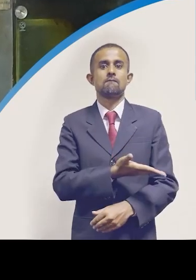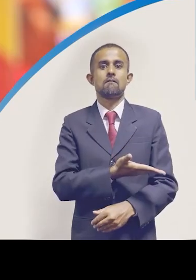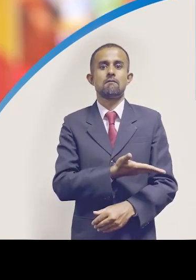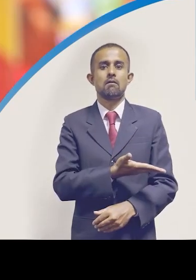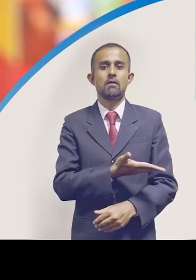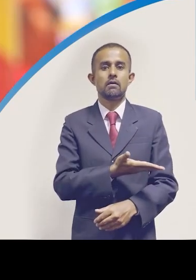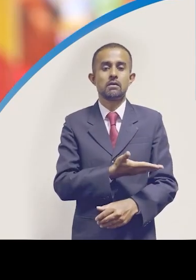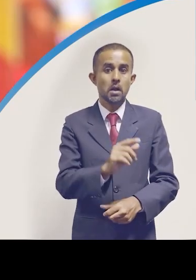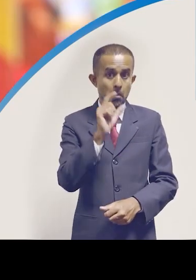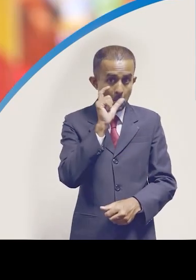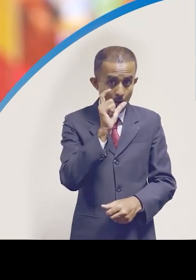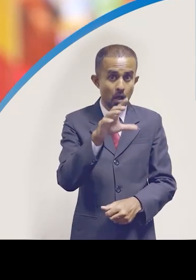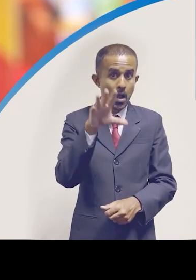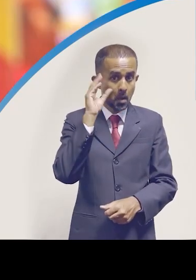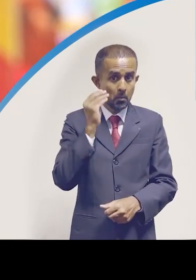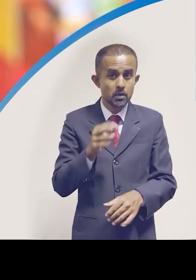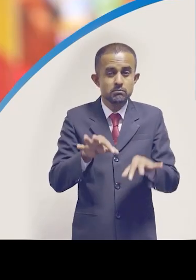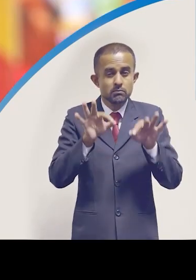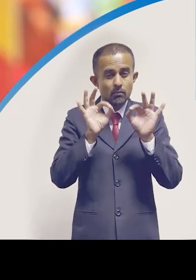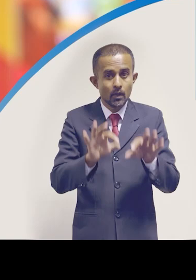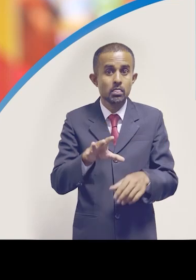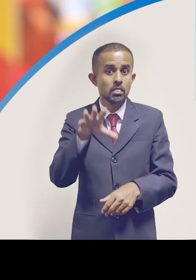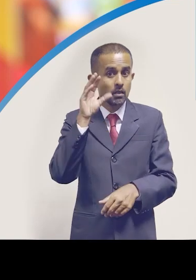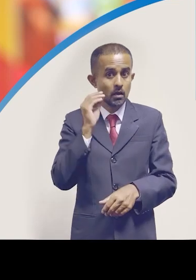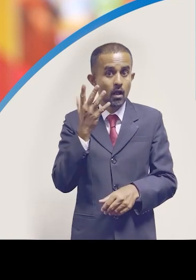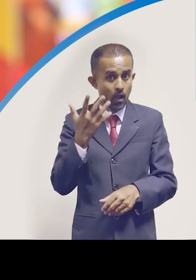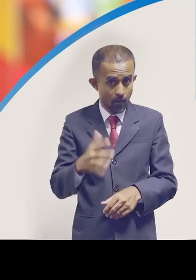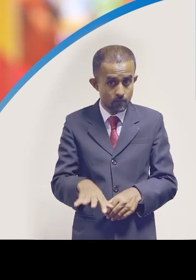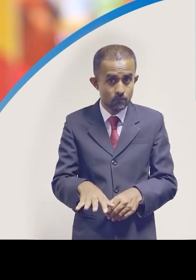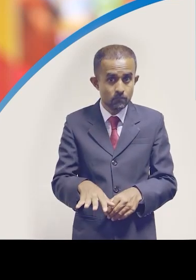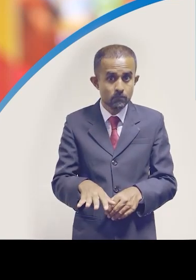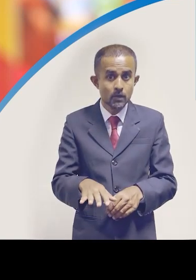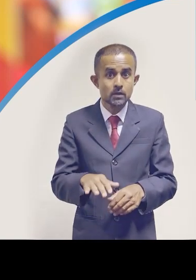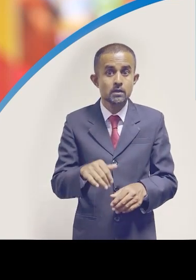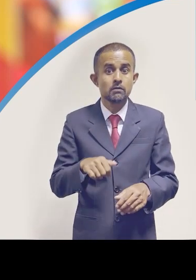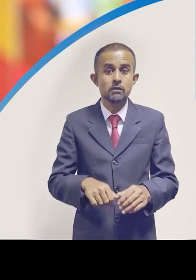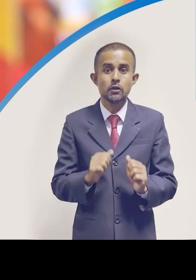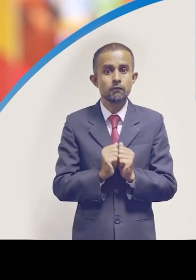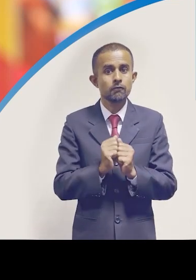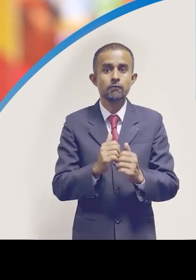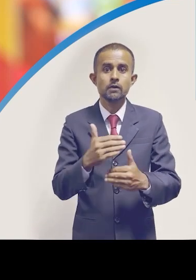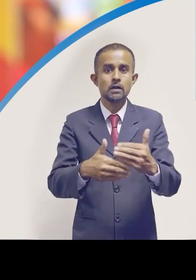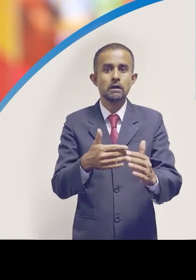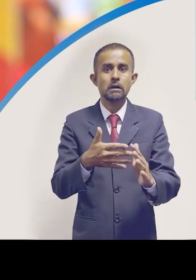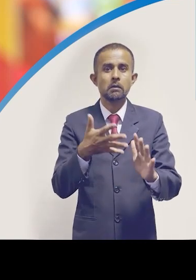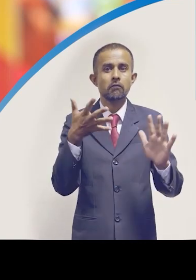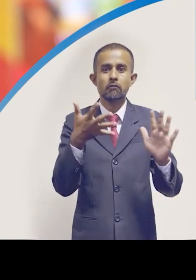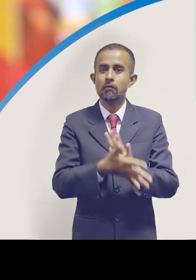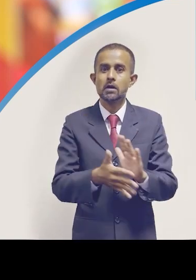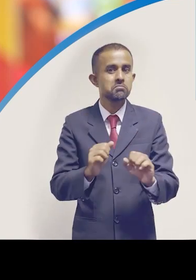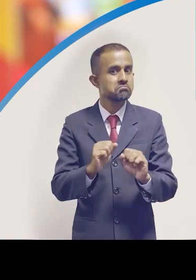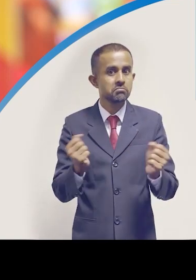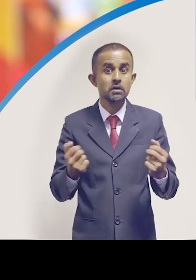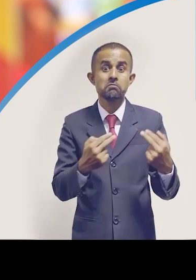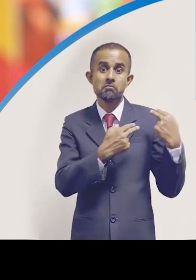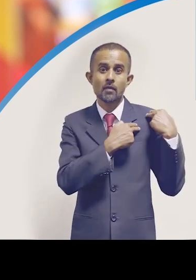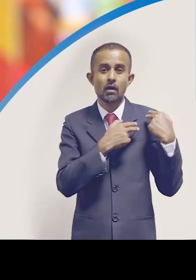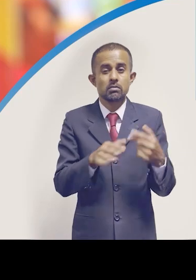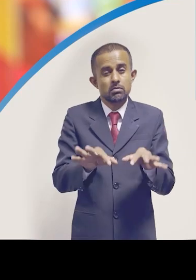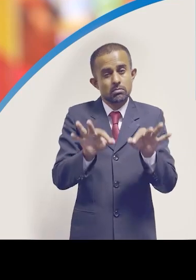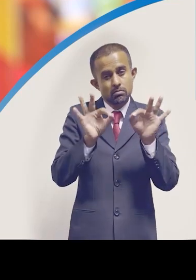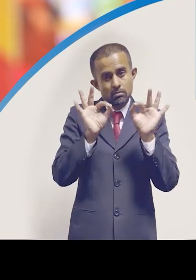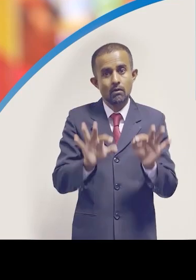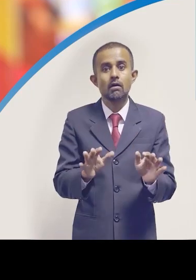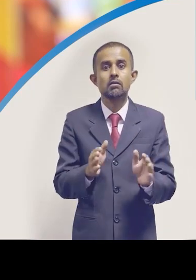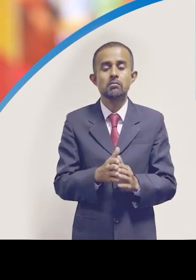කරනවා. ඒ වගේ ඒ දේ බලාගෙන ඉඳලා ඒ දේට හොඳට අනුගත වෙලා සාමාන්‍යයෙන් වැඩ කරගෙන යද්දි ඩැමේජ් නොවි වගකීමෙන් වැඩේ